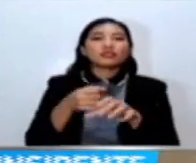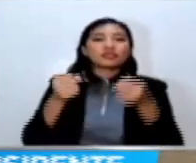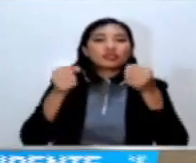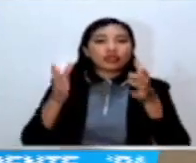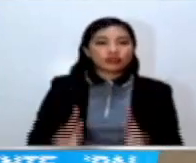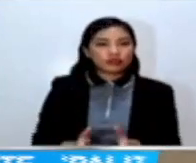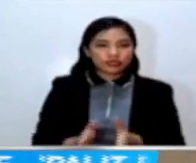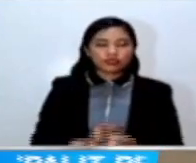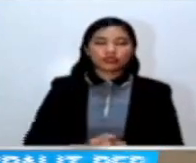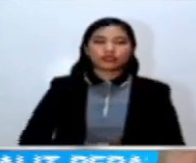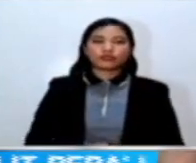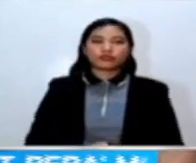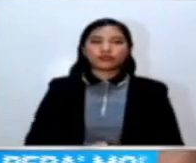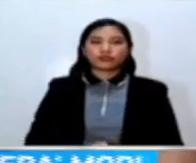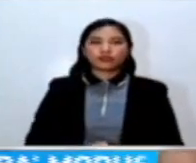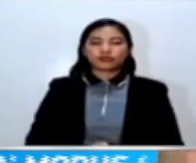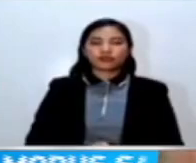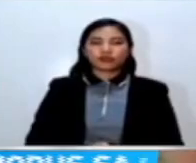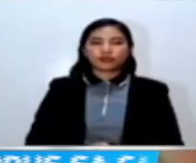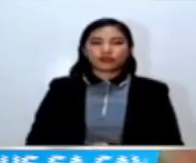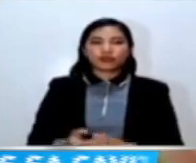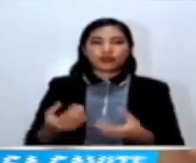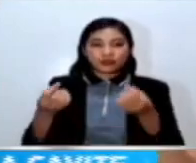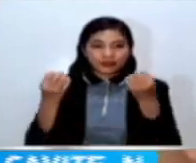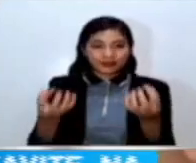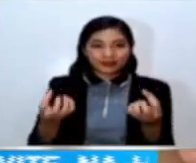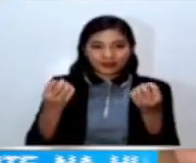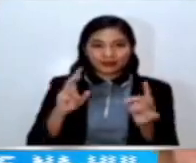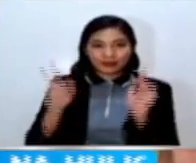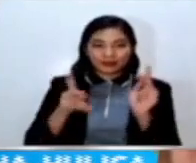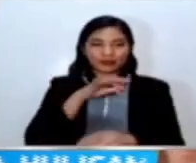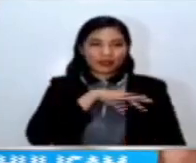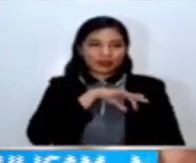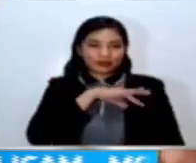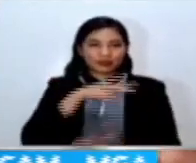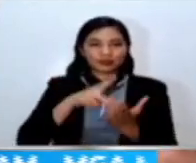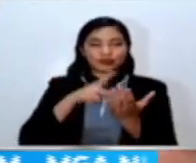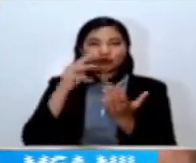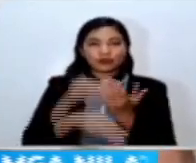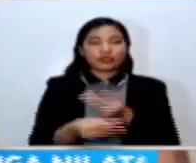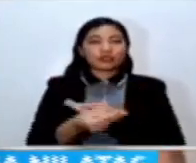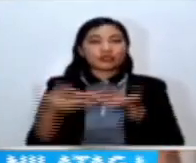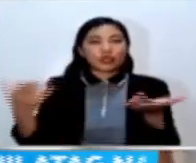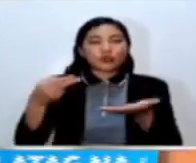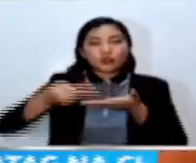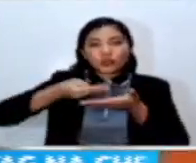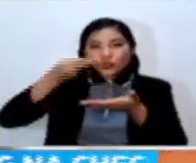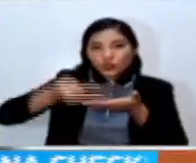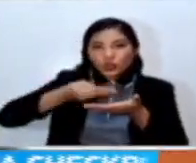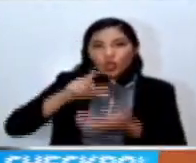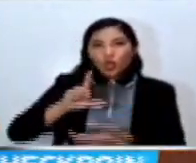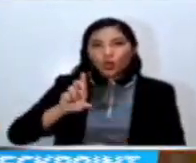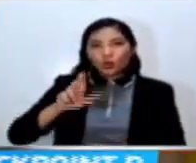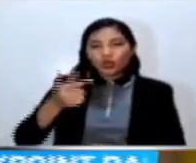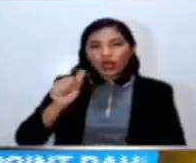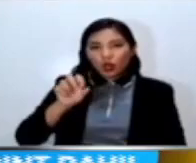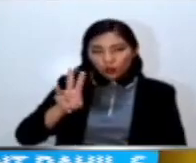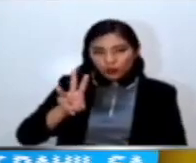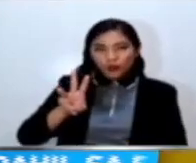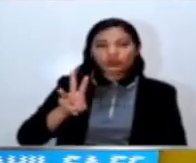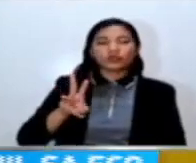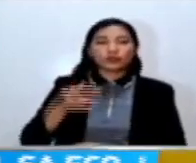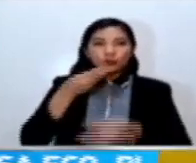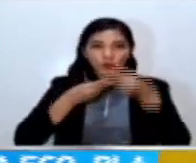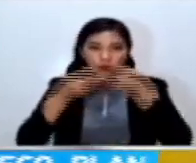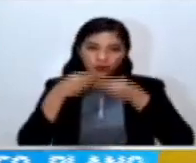Mahigit 8 po ang benepisyaryo ng programa. Binigyan sila ng lugaw at food packs. Sa unang batch, dahil magkakapitbahay, may roll call na